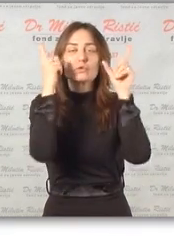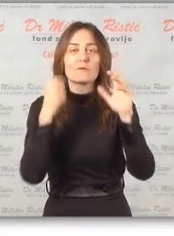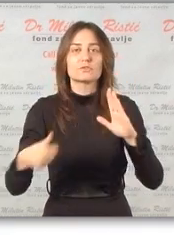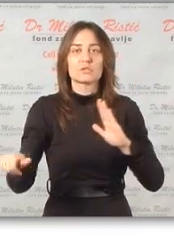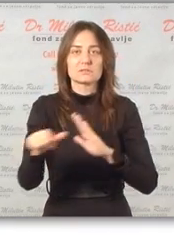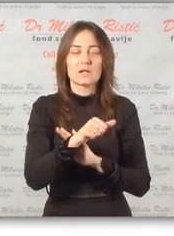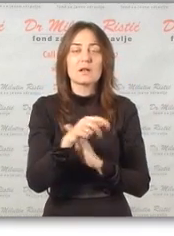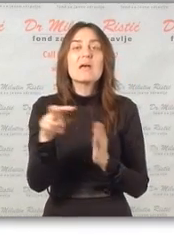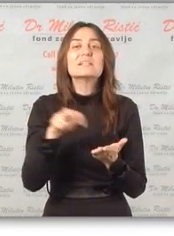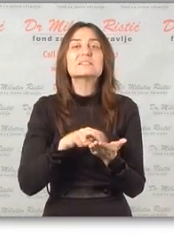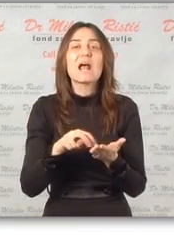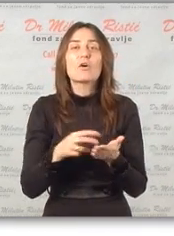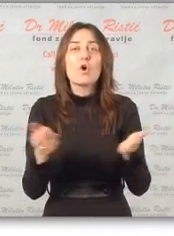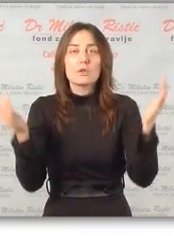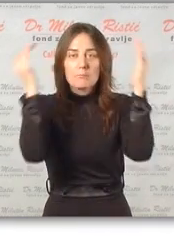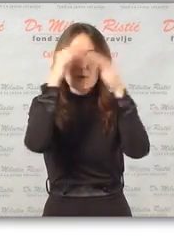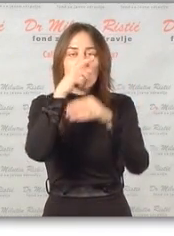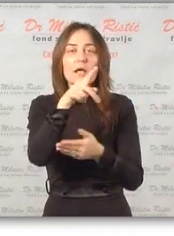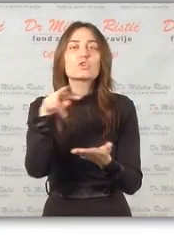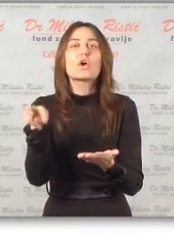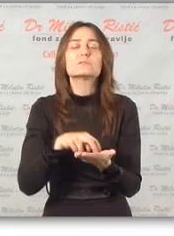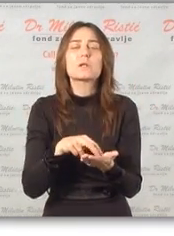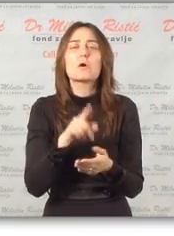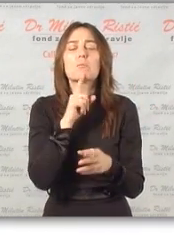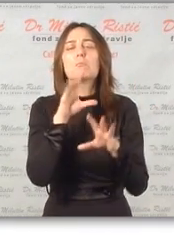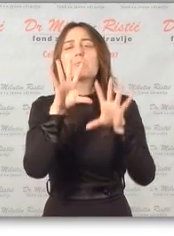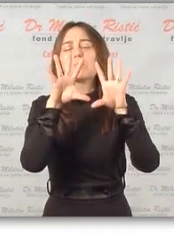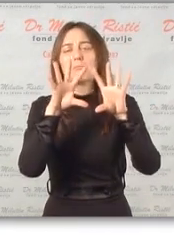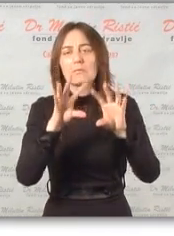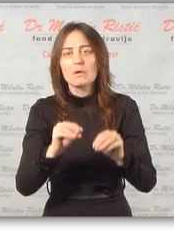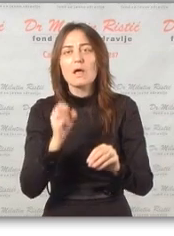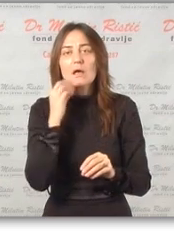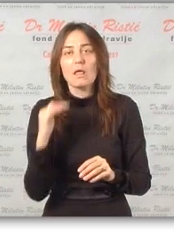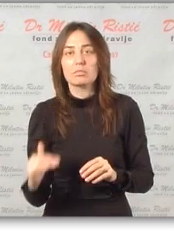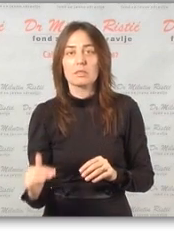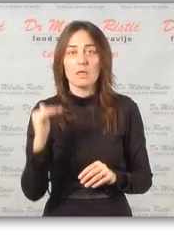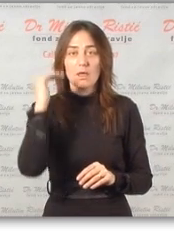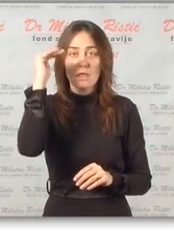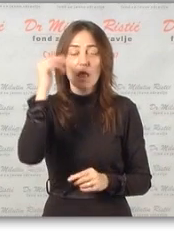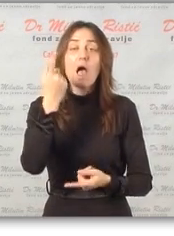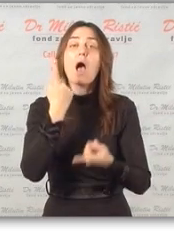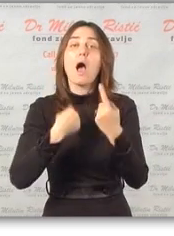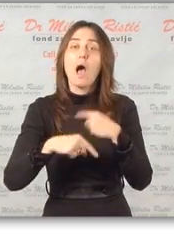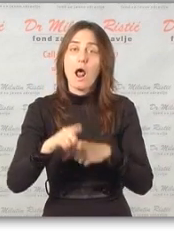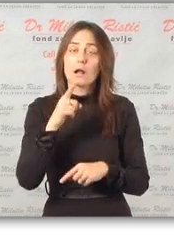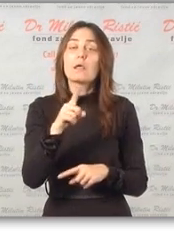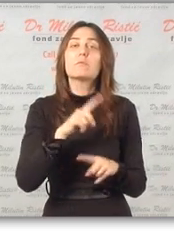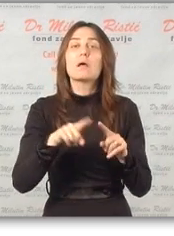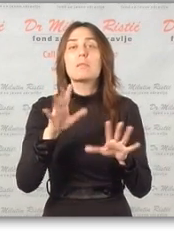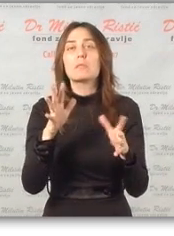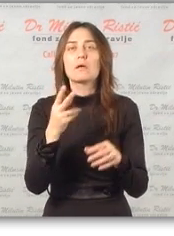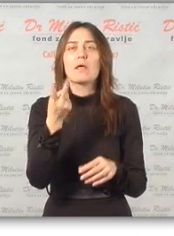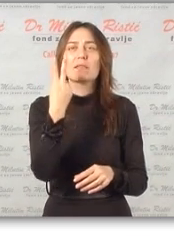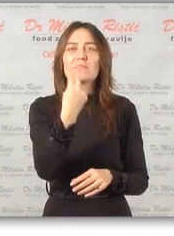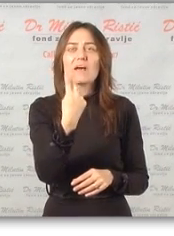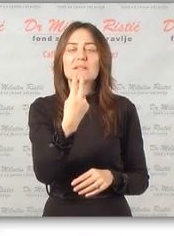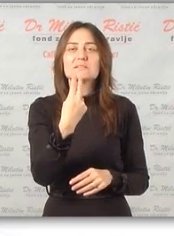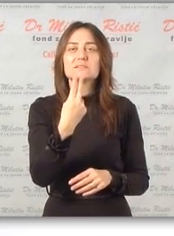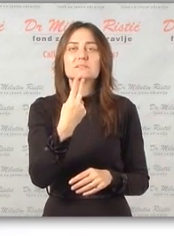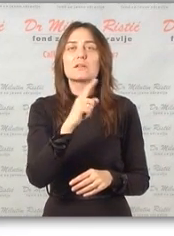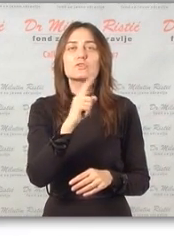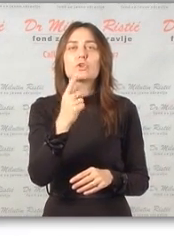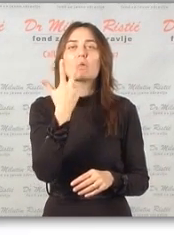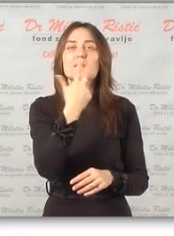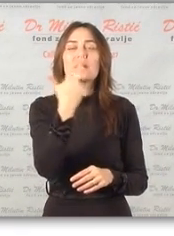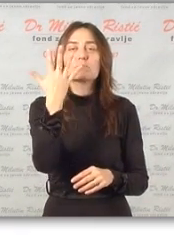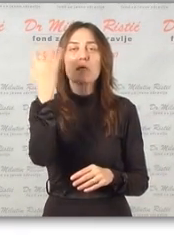raznorazna čudovišta. Strah od mraka je strah koji jenjava sa uzrastom, ali je činjenica da negde